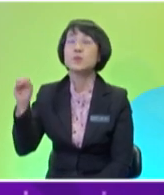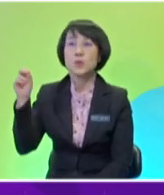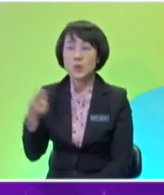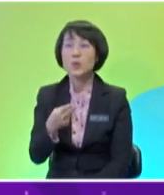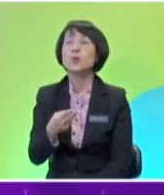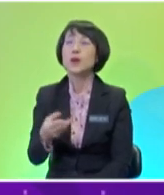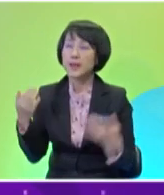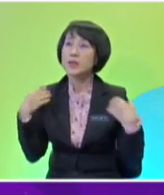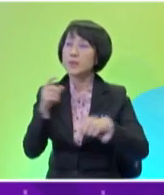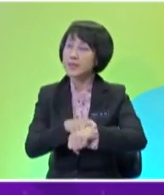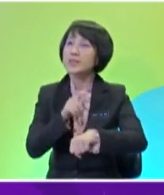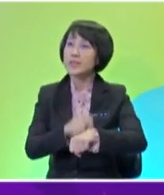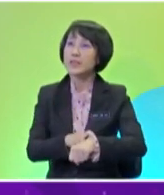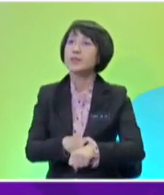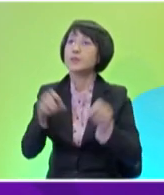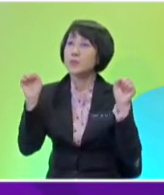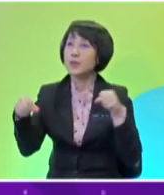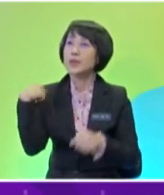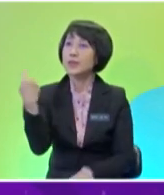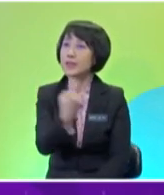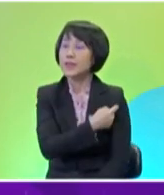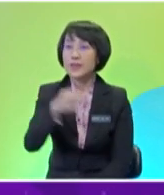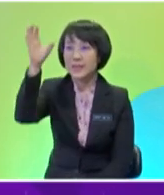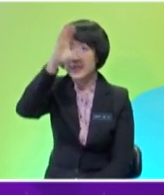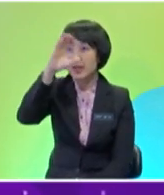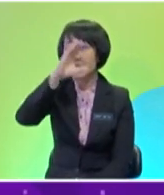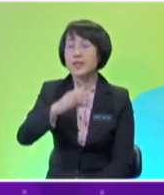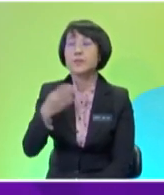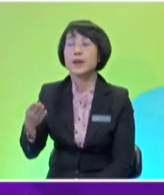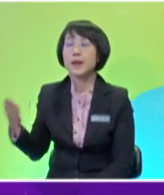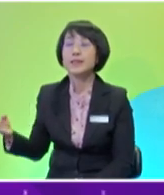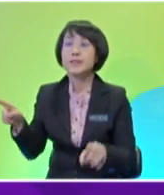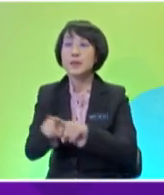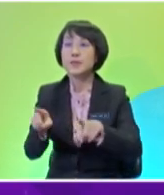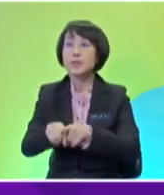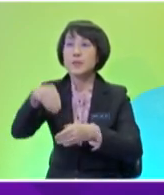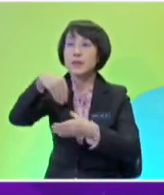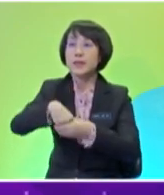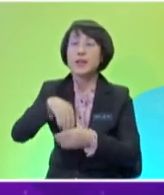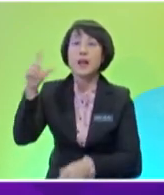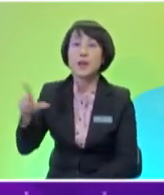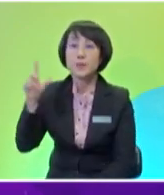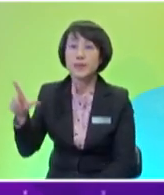nanti bolehlah kita cari bahan sama-sama di perpustakaan ya